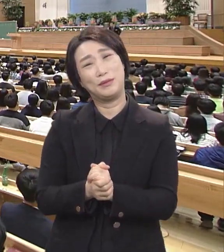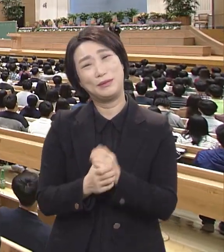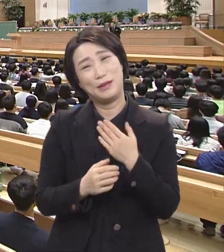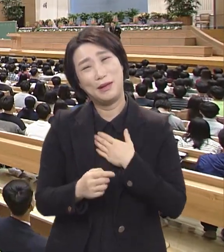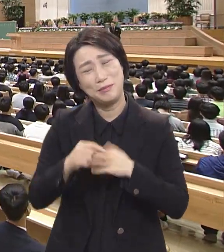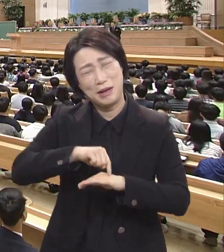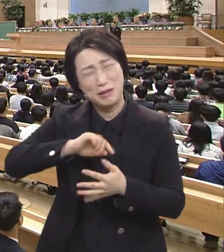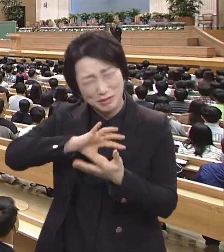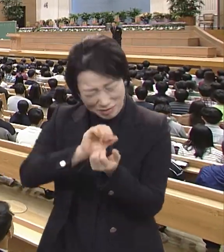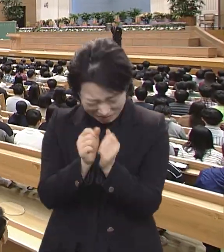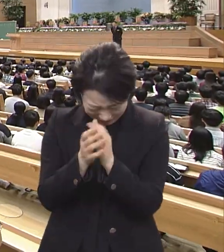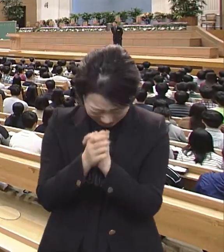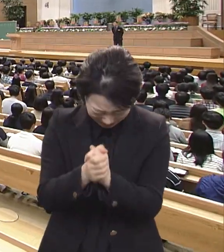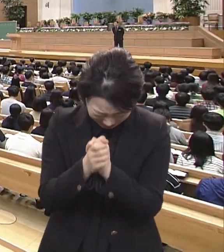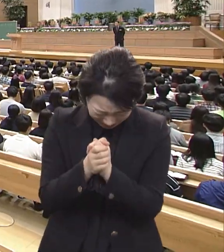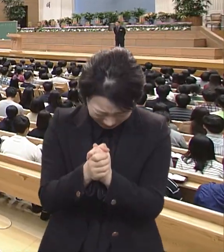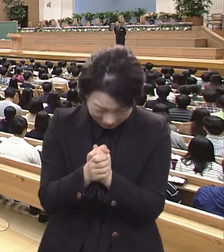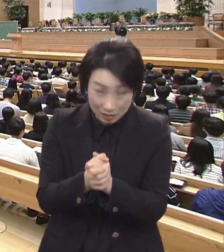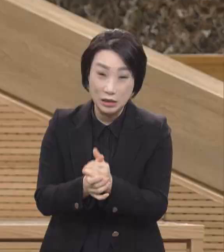그렇게 기도.